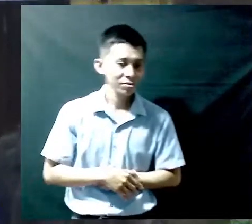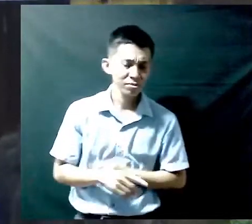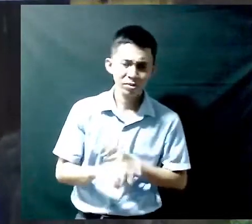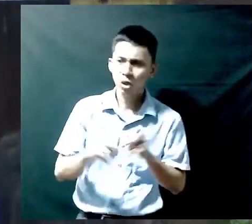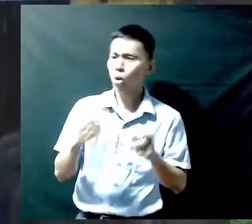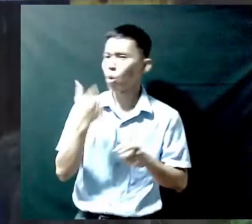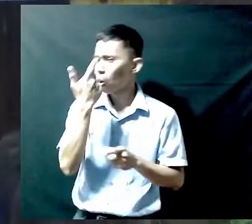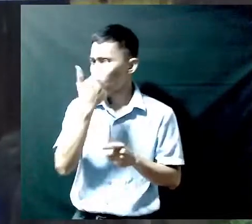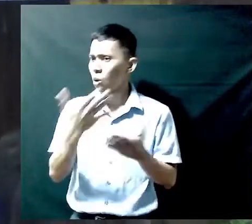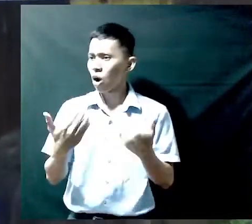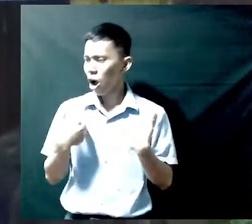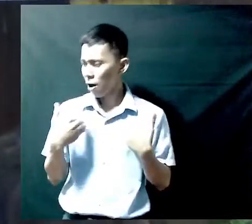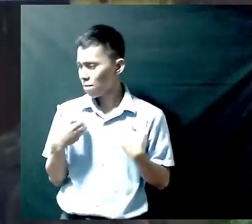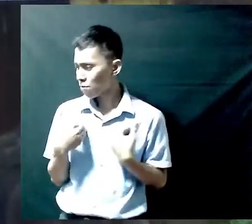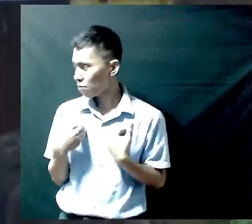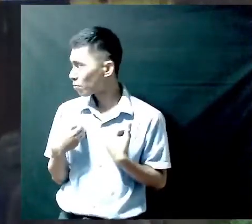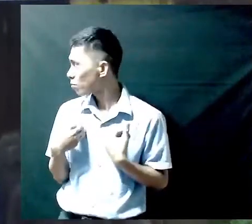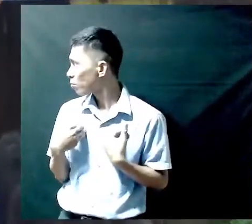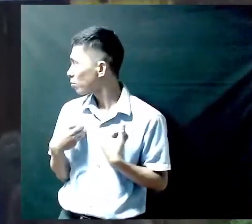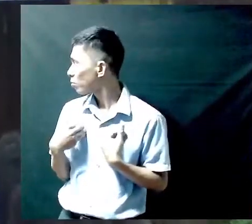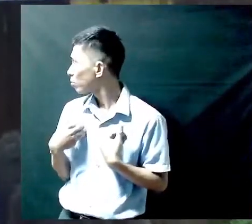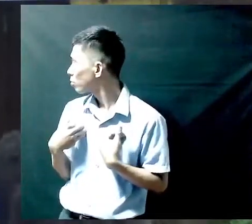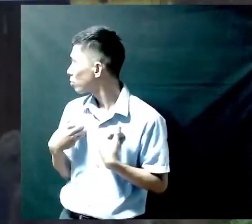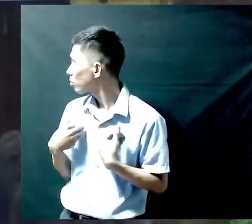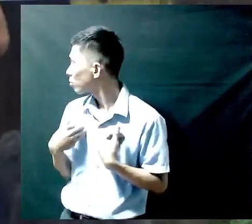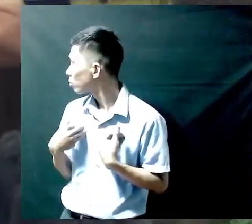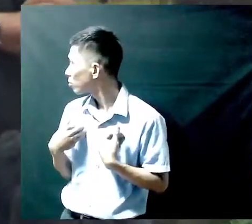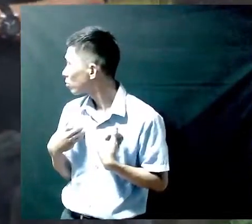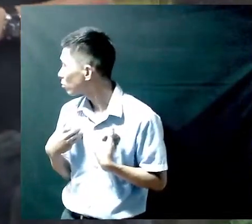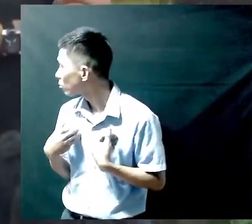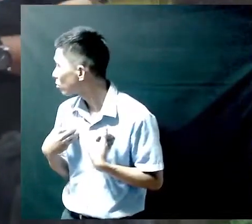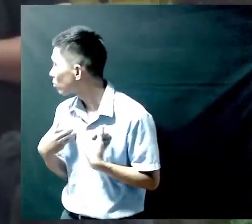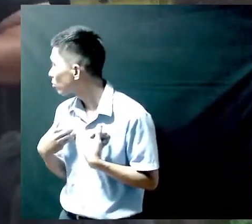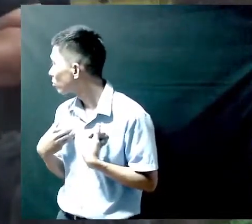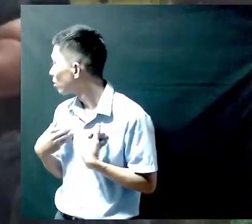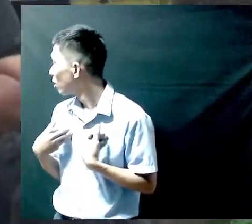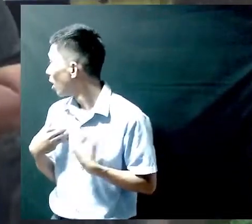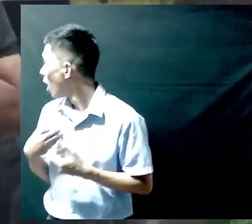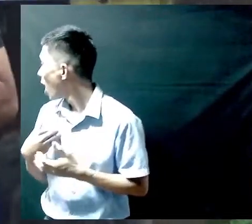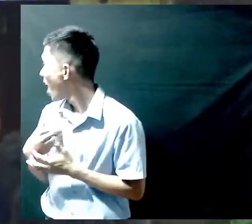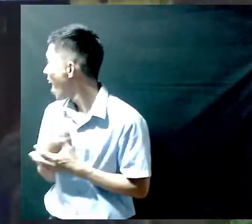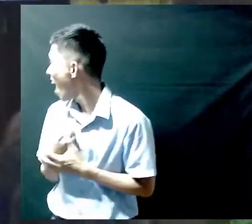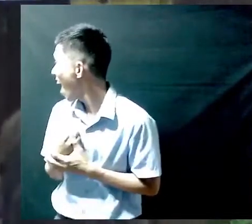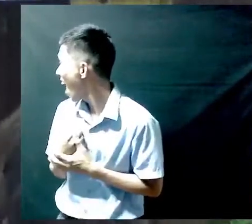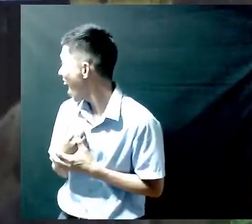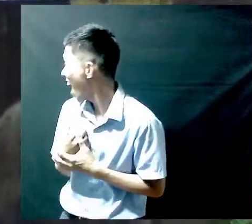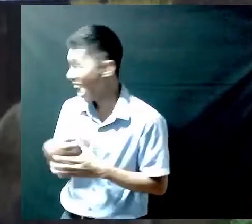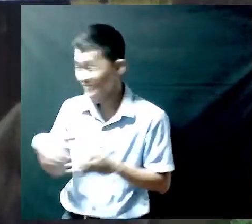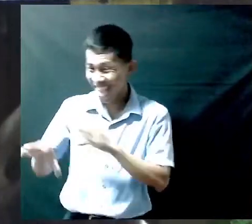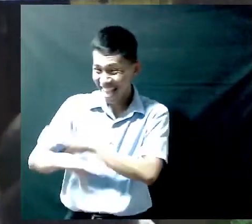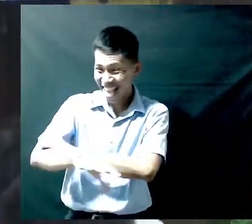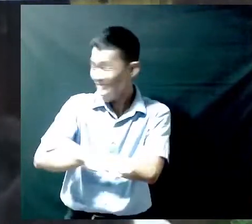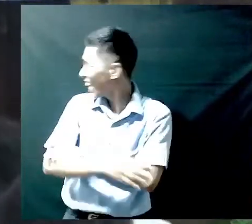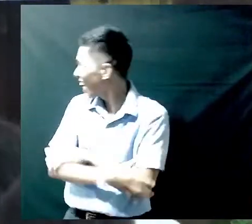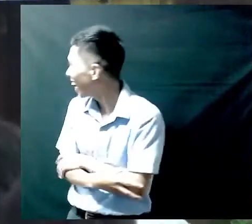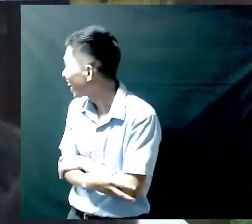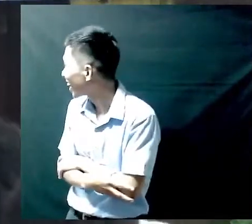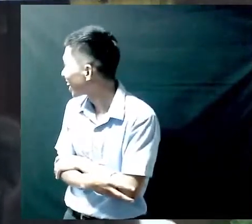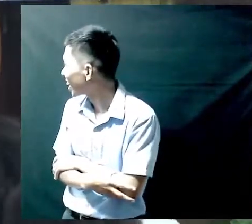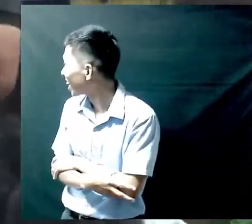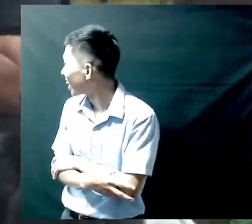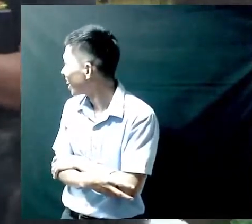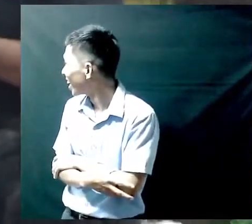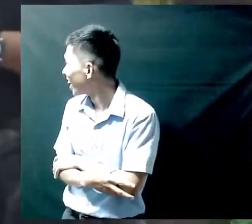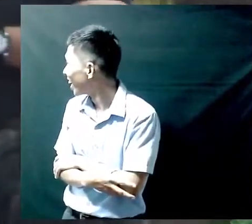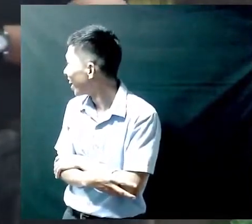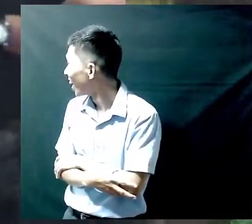meron kayong heart sa ganyan, no, yung mga medyo ang katawan ay talagang tulad ng mga gantong katawan, nako, yung mga ganyang katawan na yan, yan ang